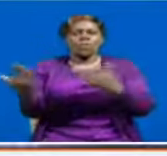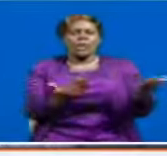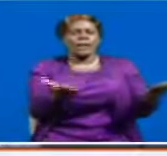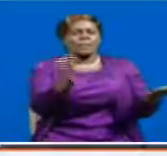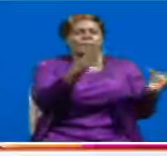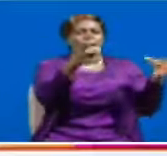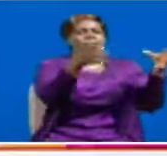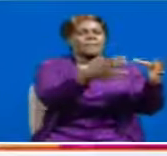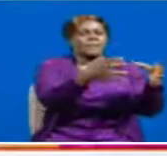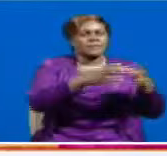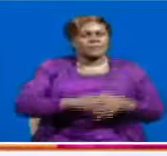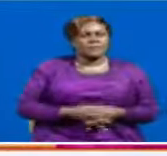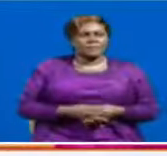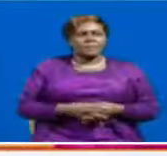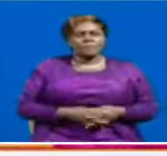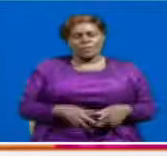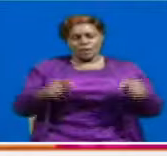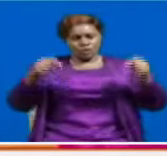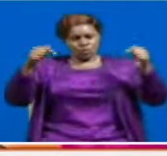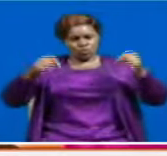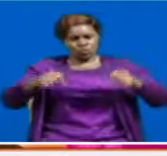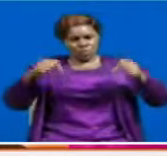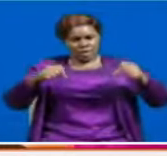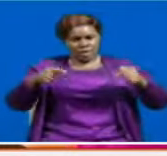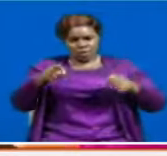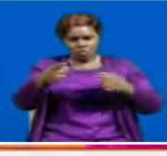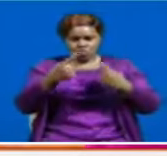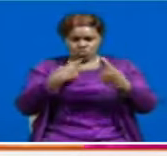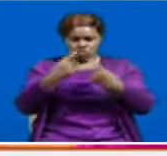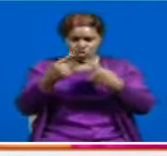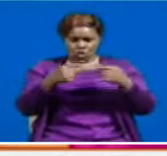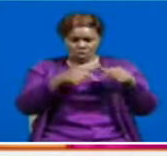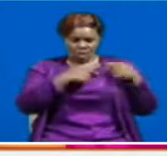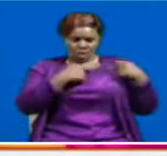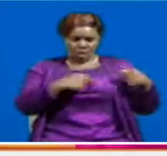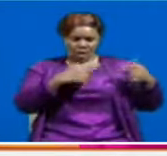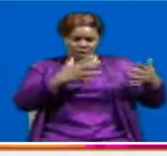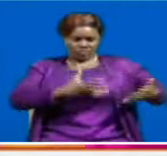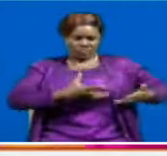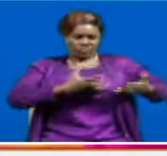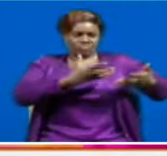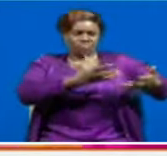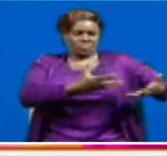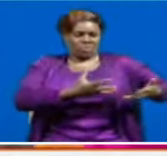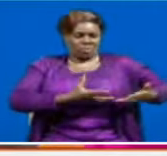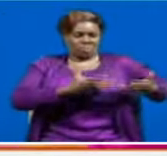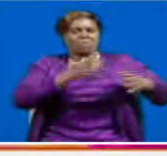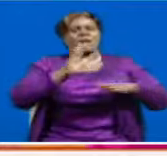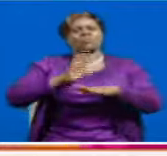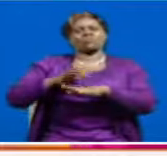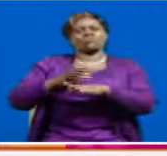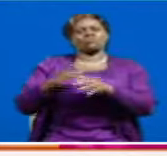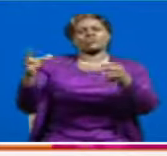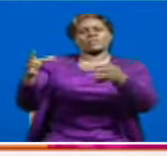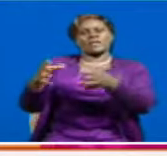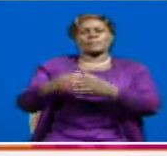party. So nyinyi leo mmeongea kama my delegates, hili linatakana kwa